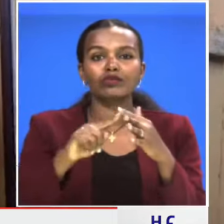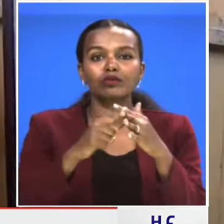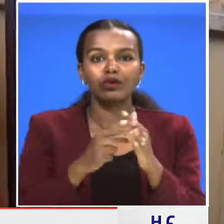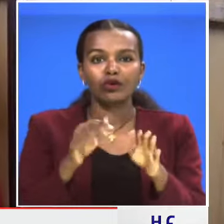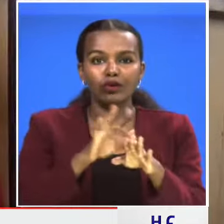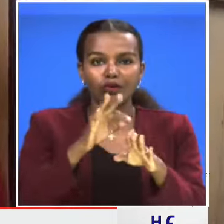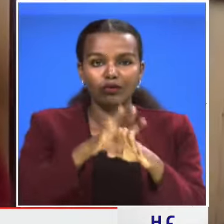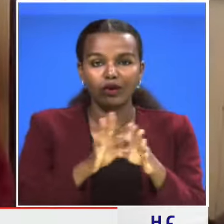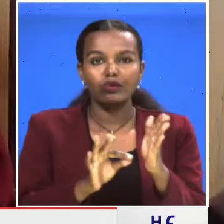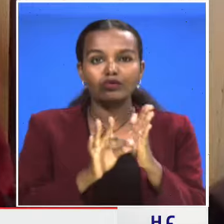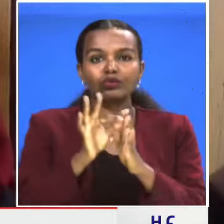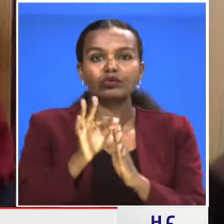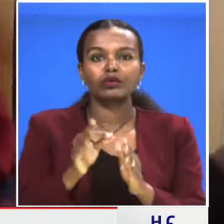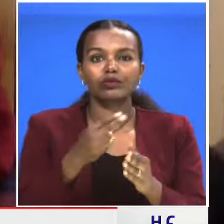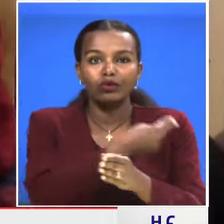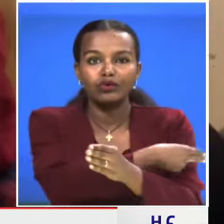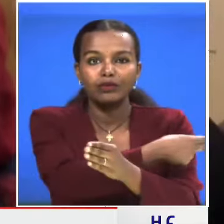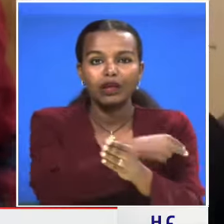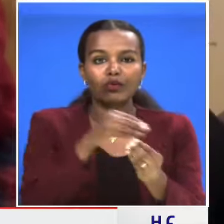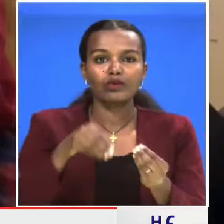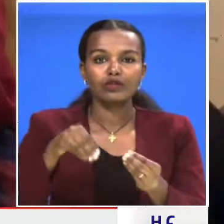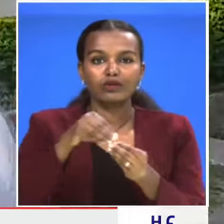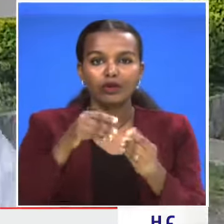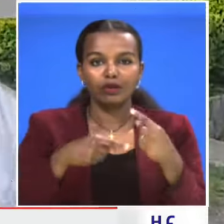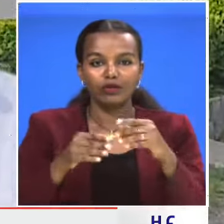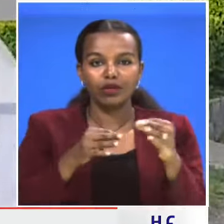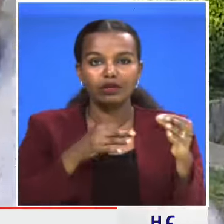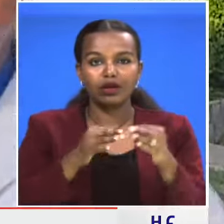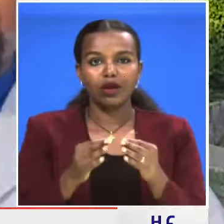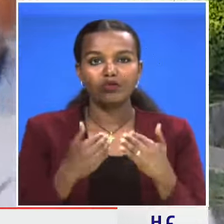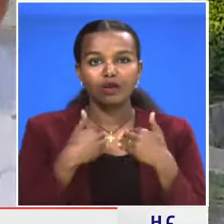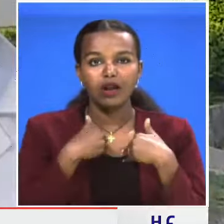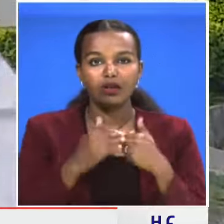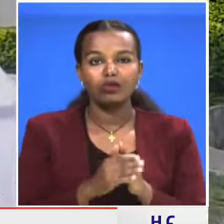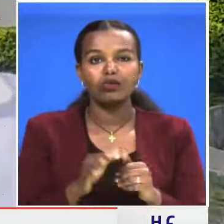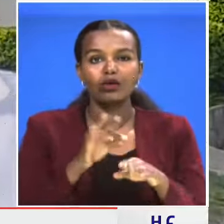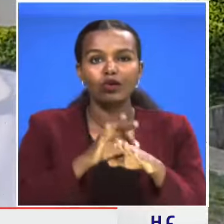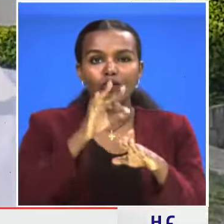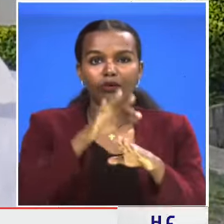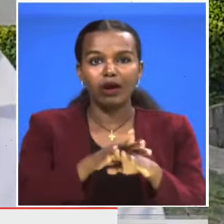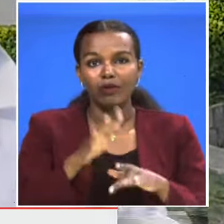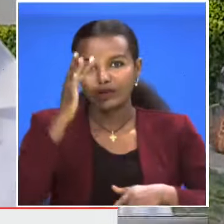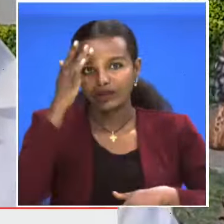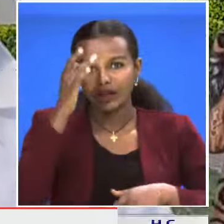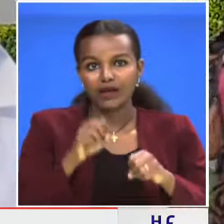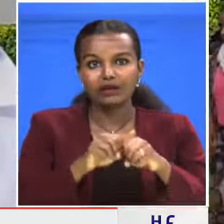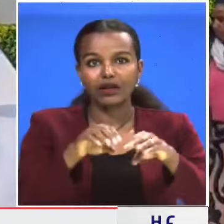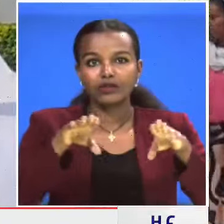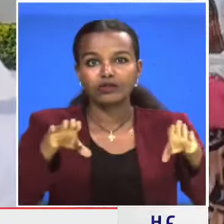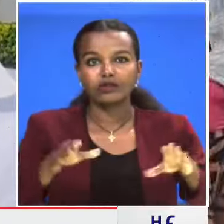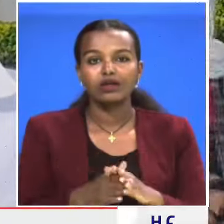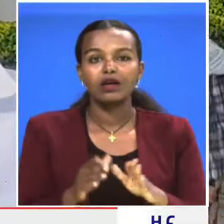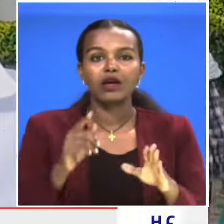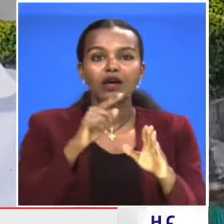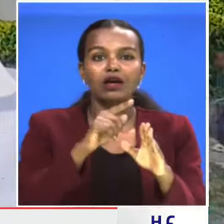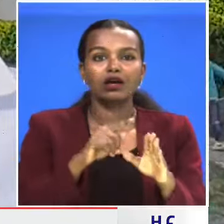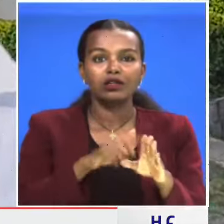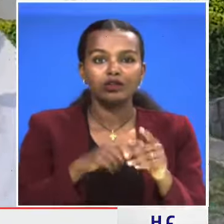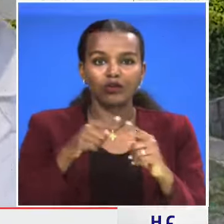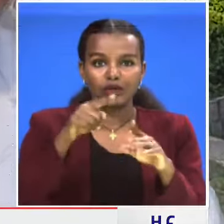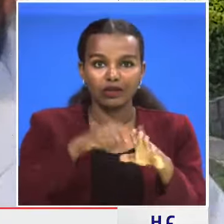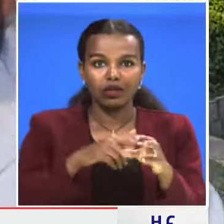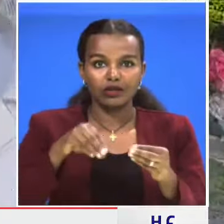ታካሚ ቁጥር በሆስፒታሉ እያሻቀበ መምጣቱን ያስረዳሉ። ያለው የወባ በሽታ ስርጭት ከጊዜ ወደ ጊዜ እየጨመረ